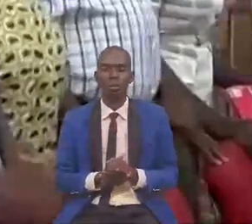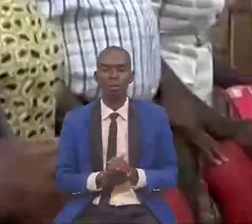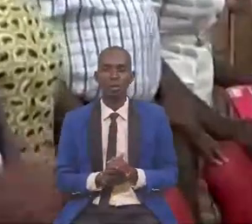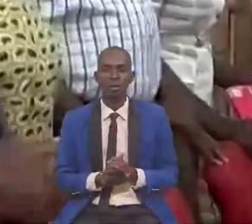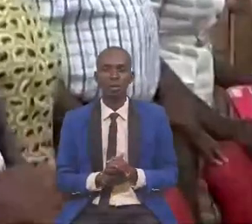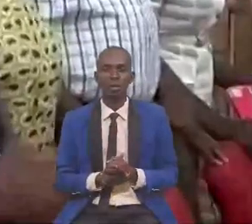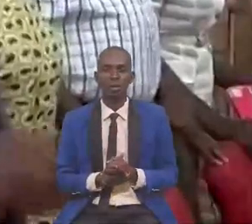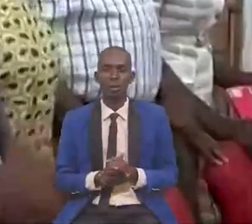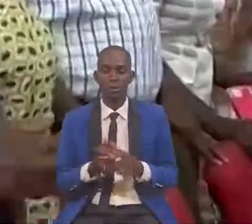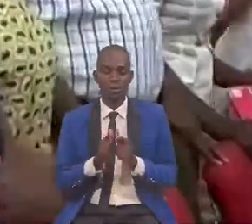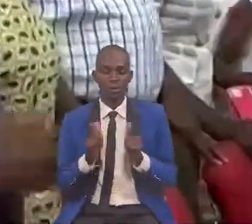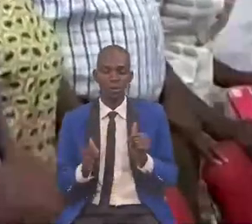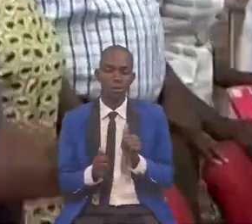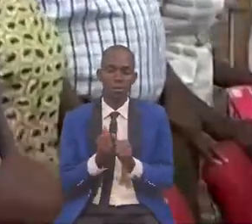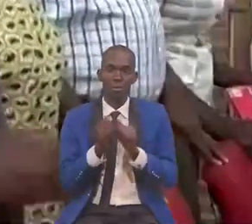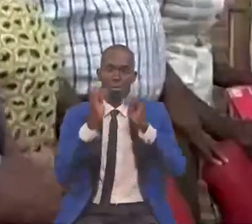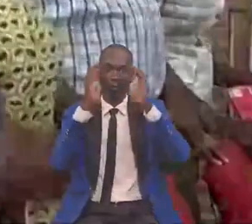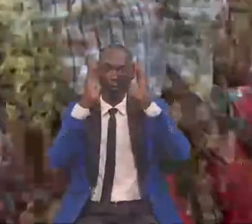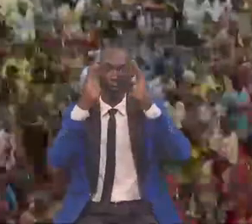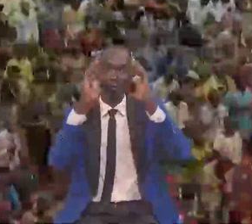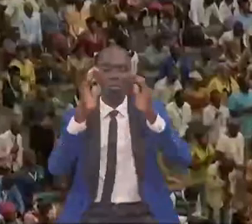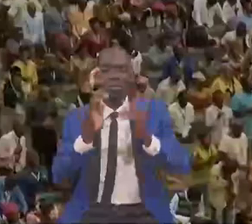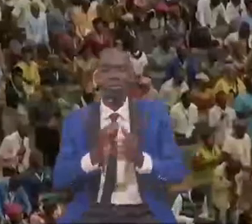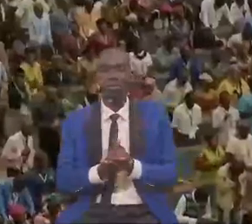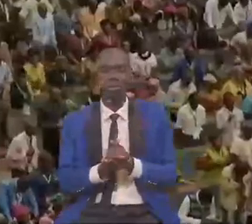Plus grande concentration.